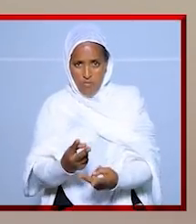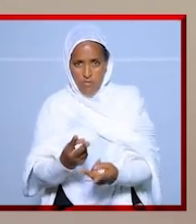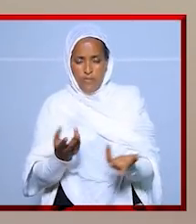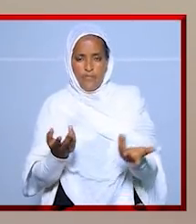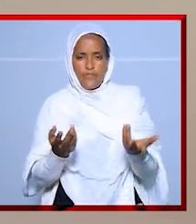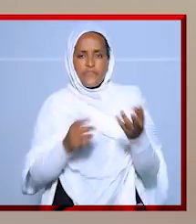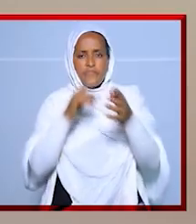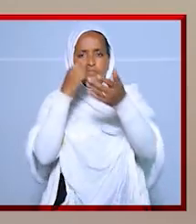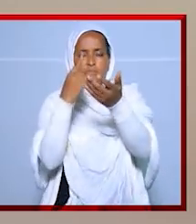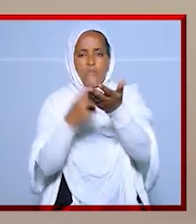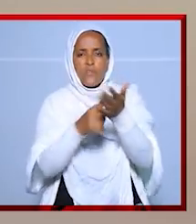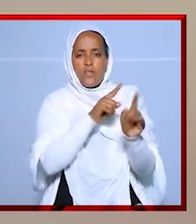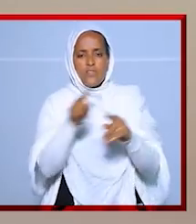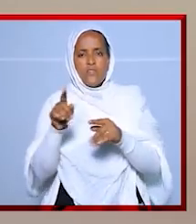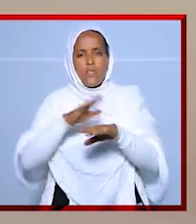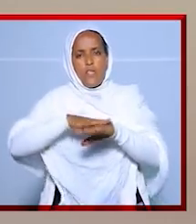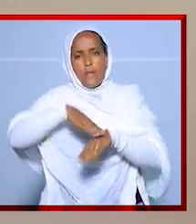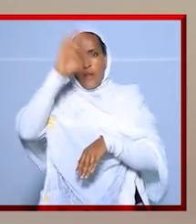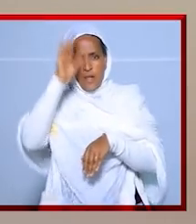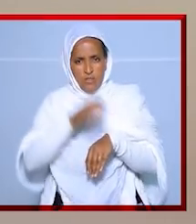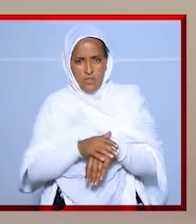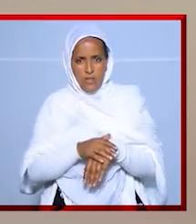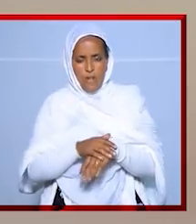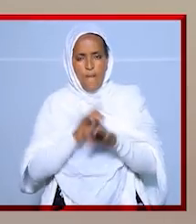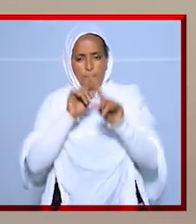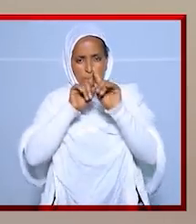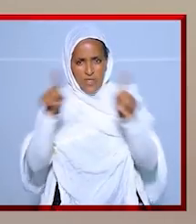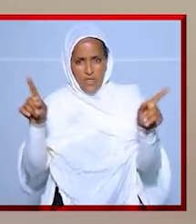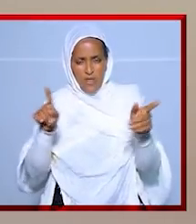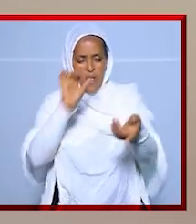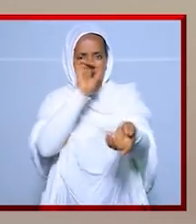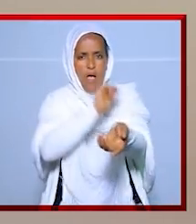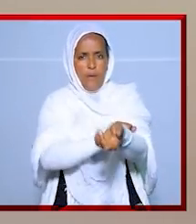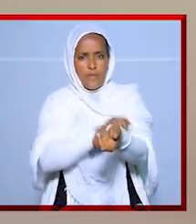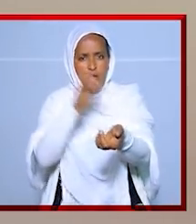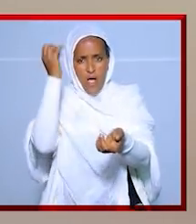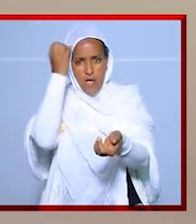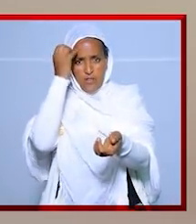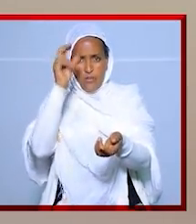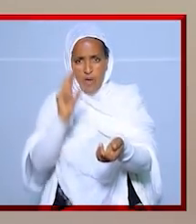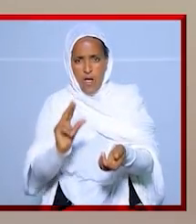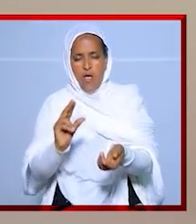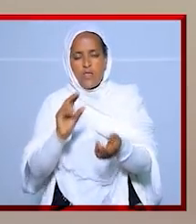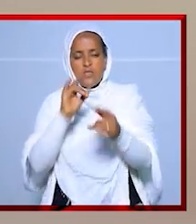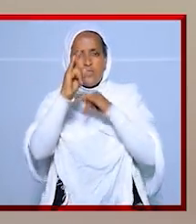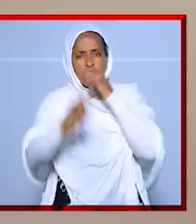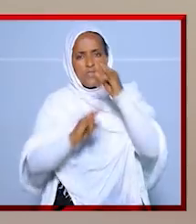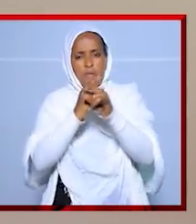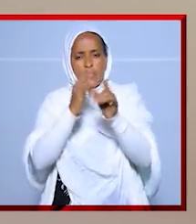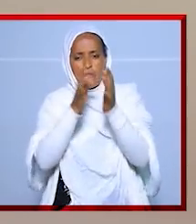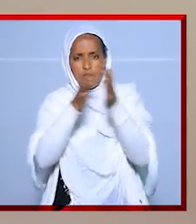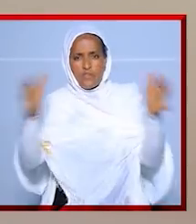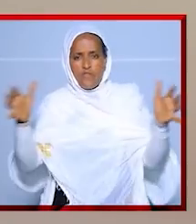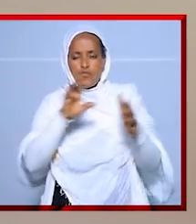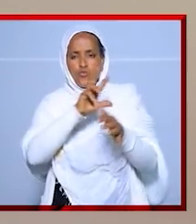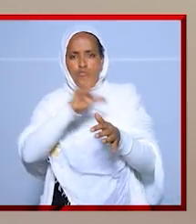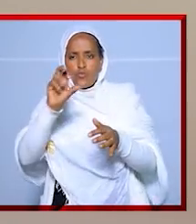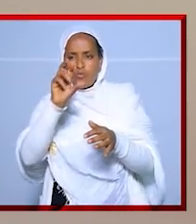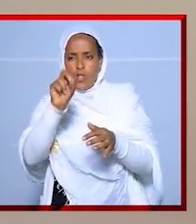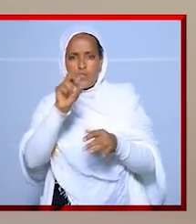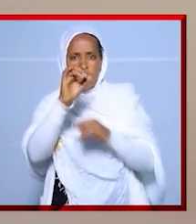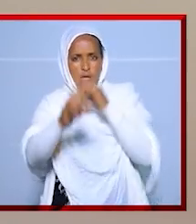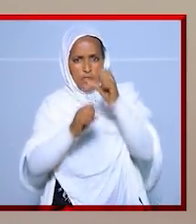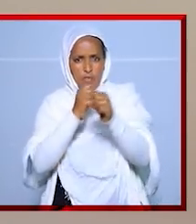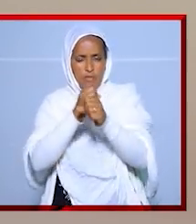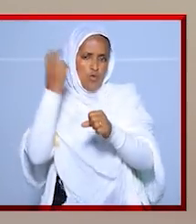ስናይ ከዚህ የበለጠ በተለይ በእነ አብርሃ ወአጽብሃ ዘመንም የነበረውን በሰፊው ስናየው በ330